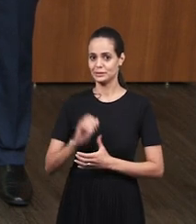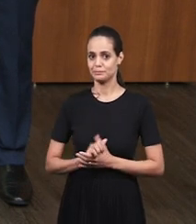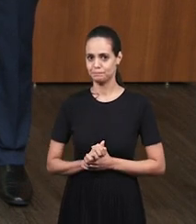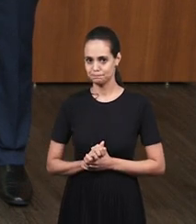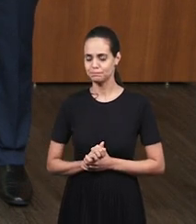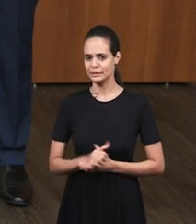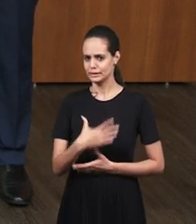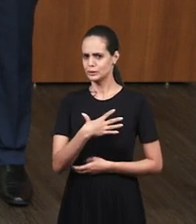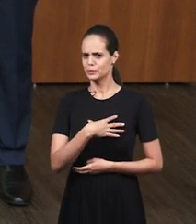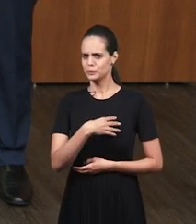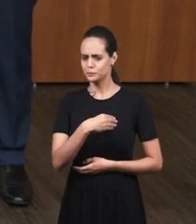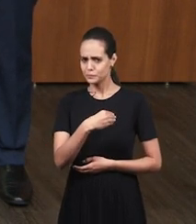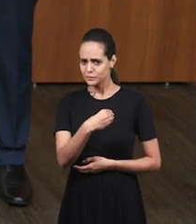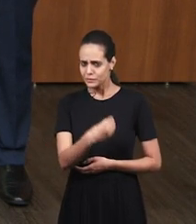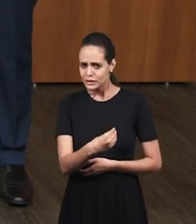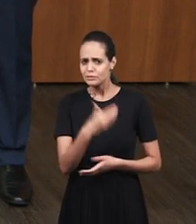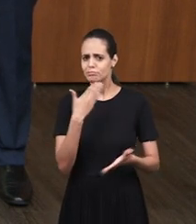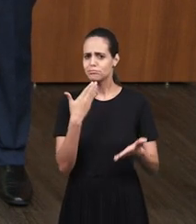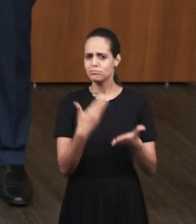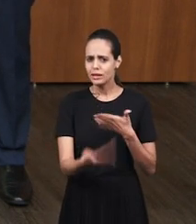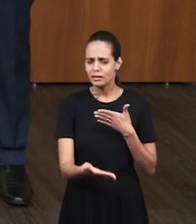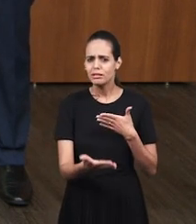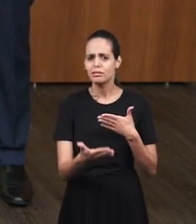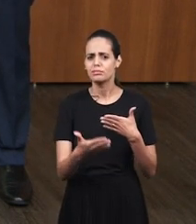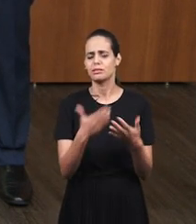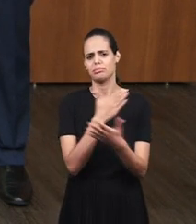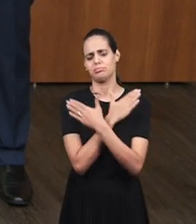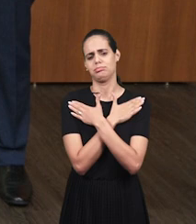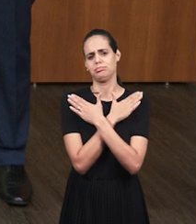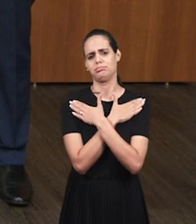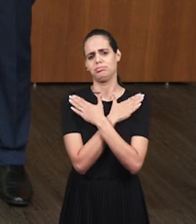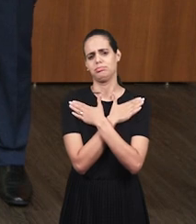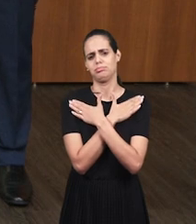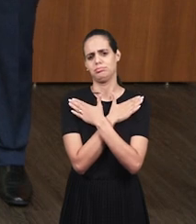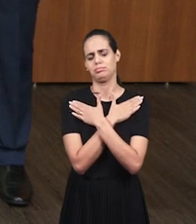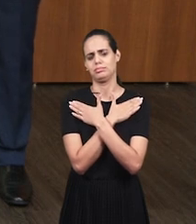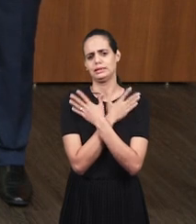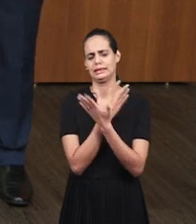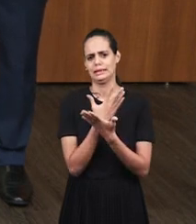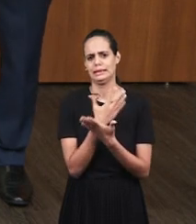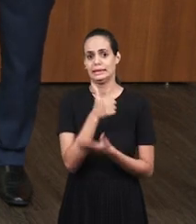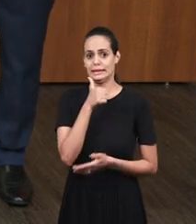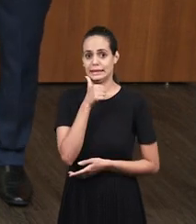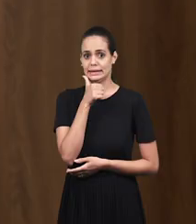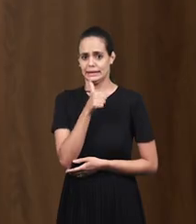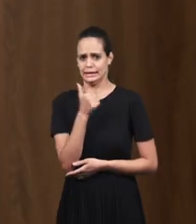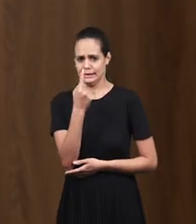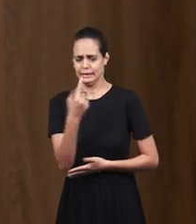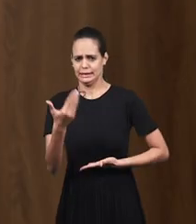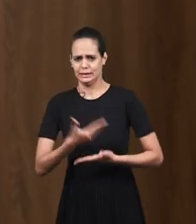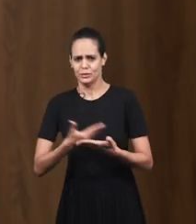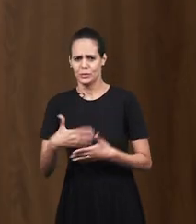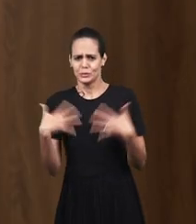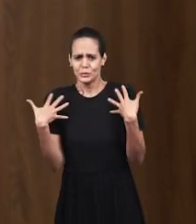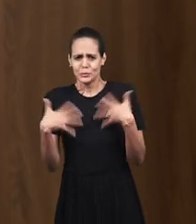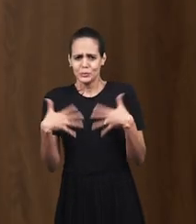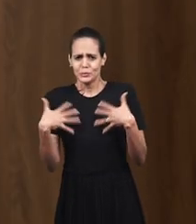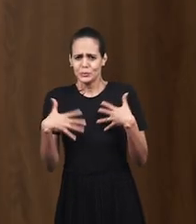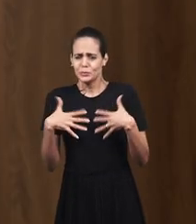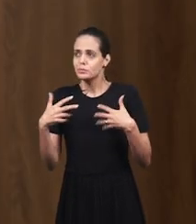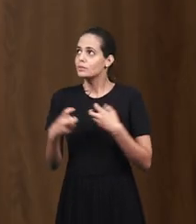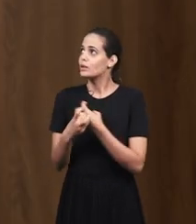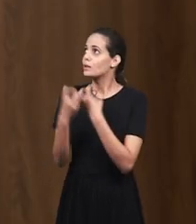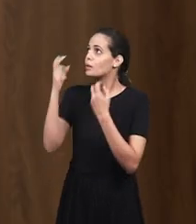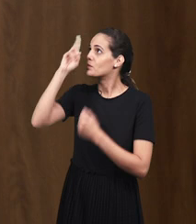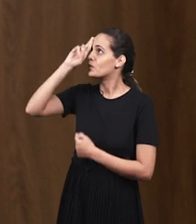dans la ville de Cariacica, dans l'état de Espírito Santo. Son fils plus âgé a perdu l'emploi dans